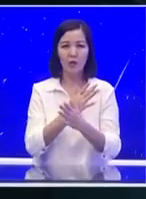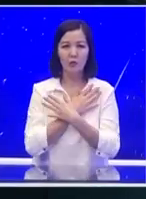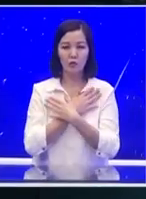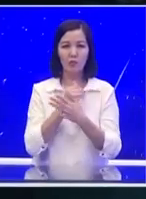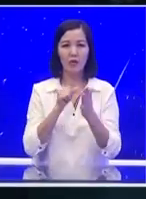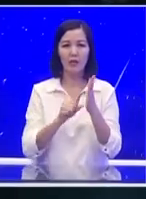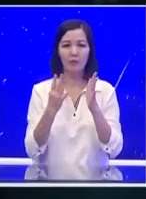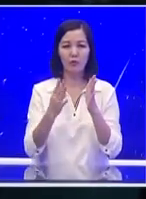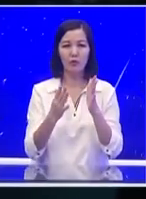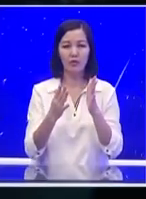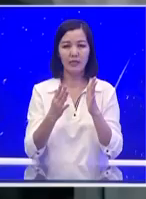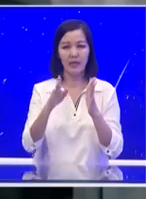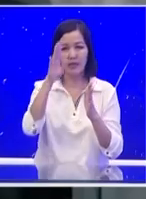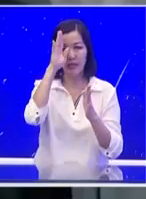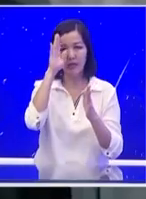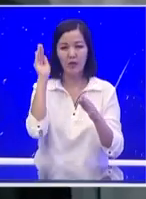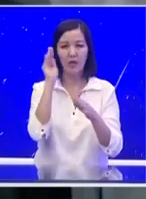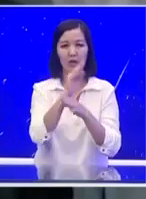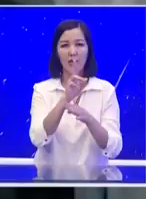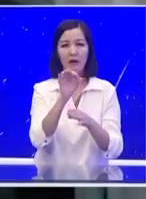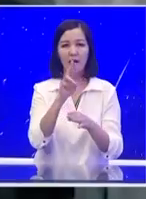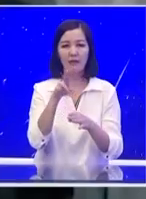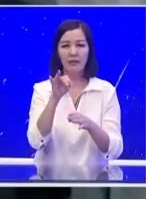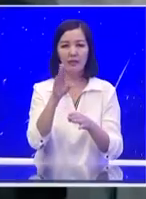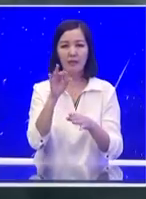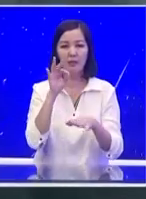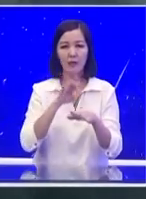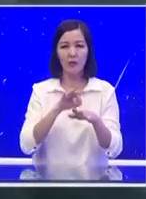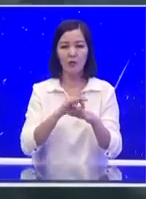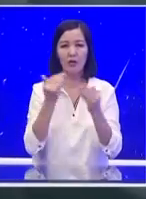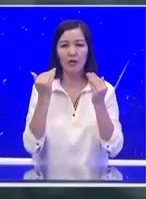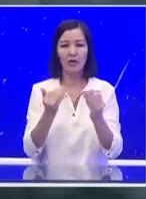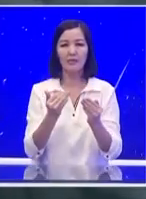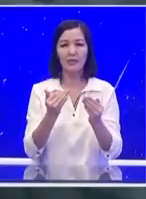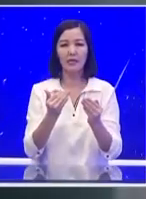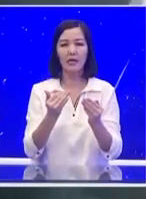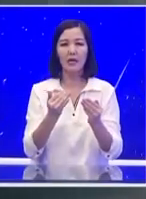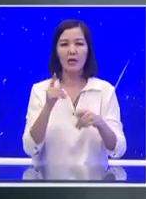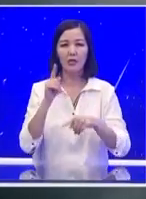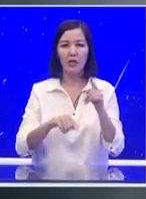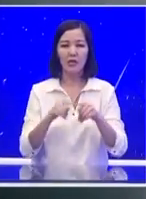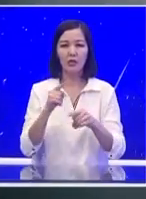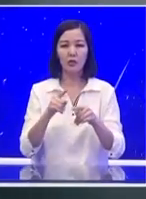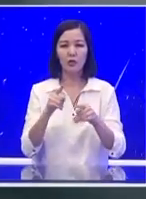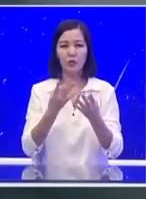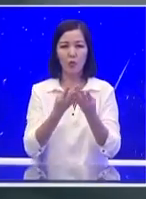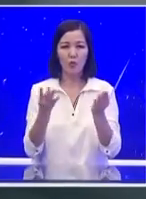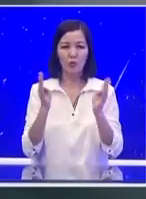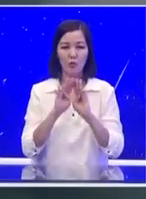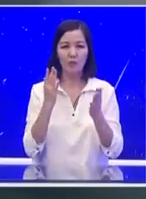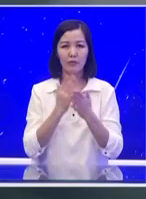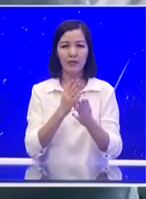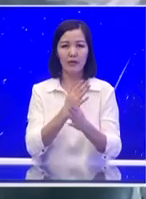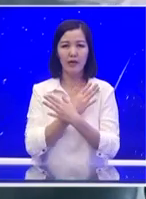64 жастағы ер адам қосымша қант диабетімен ауырған екен. Қазір марқұмдардың жақын туыстары да оқшауланып жатыр. Қайтыс болған